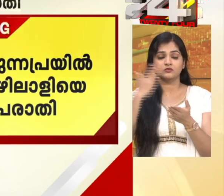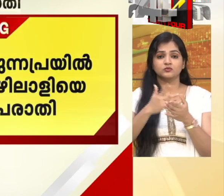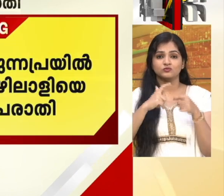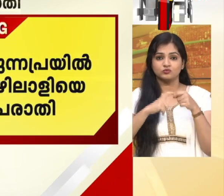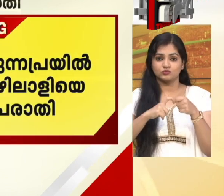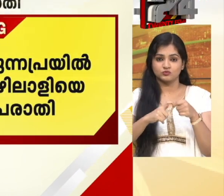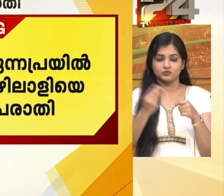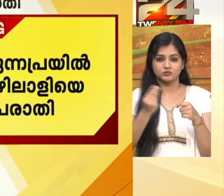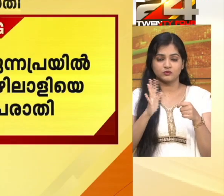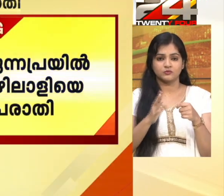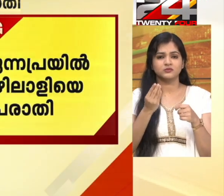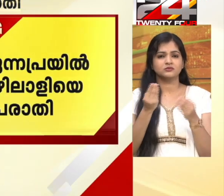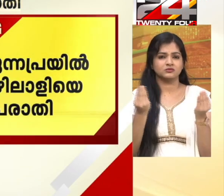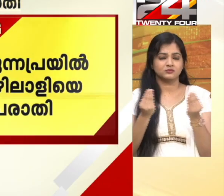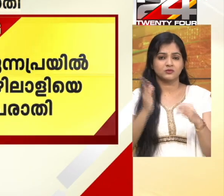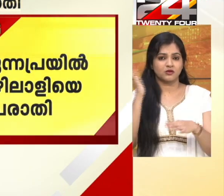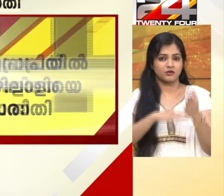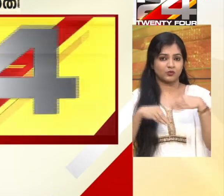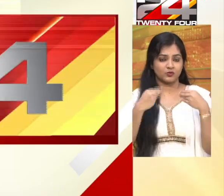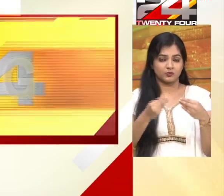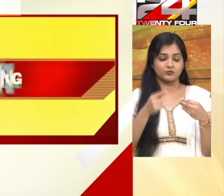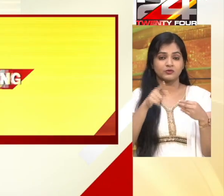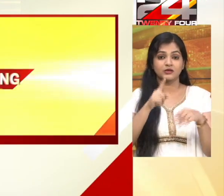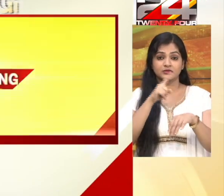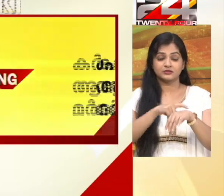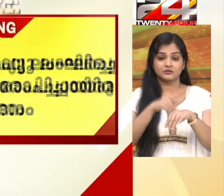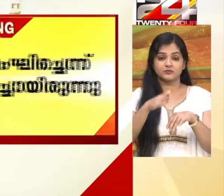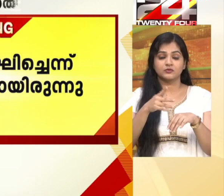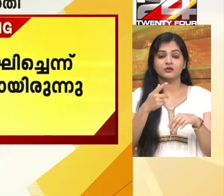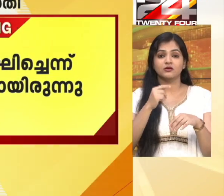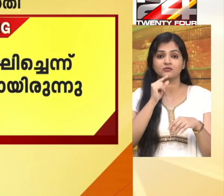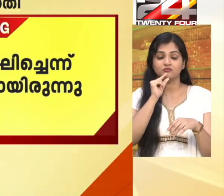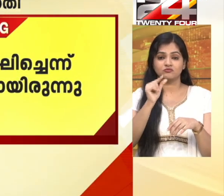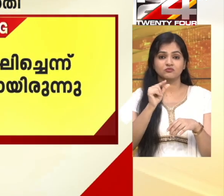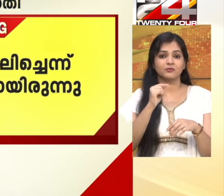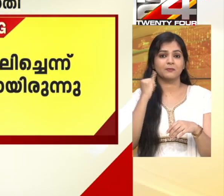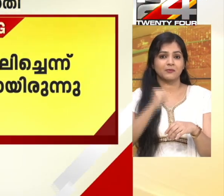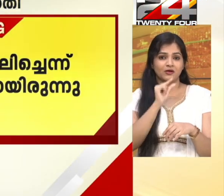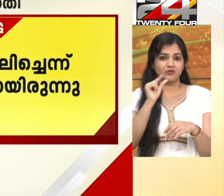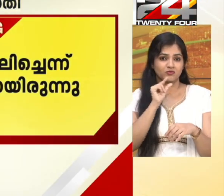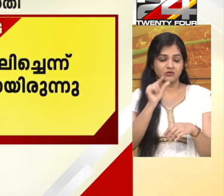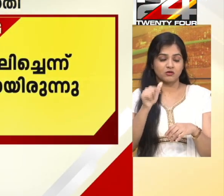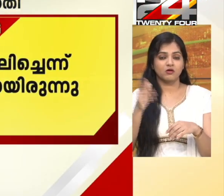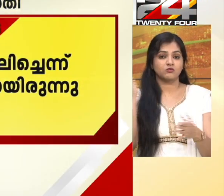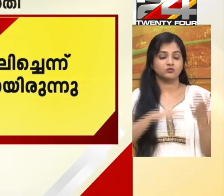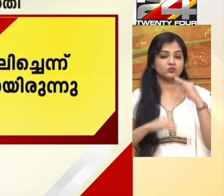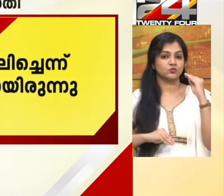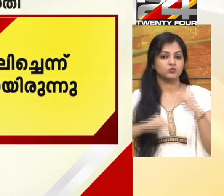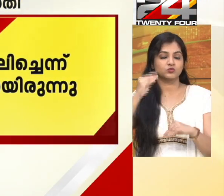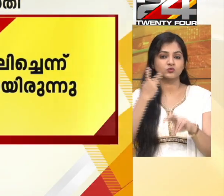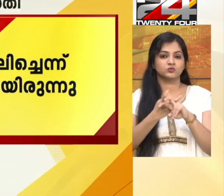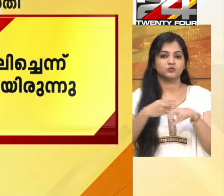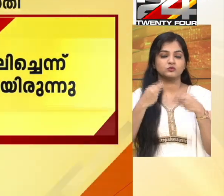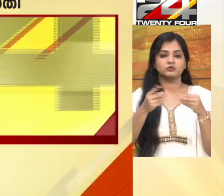ചോദിക്കുന്നു അതിനുശേഷം ചെറിയ രീതിയിൽ ഒരു മർദ്ദനം ഉണ്ടാകുന്നു അതിൽ ആ സമയത്ത് തിരിച്ച് ചീത്ത വിളിച്ചതിൻ്റെ പ്രകോപനമാണ് ഈ ക്രൂരമായ ആക്രമണത്തിന് വഴിമാറിയത്